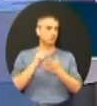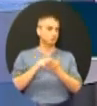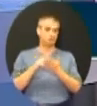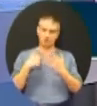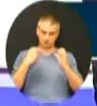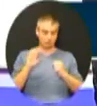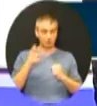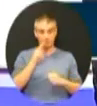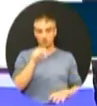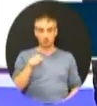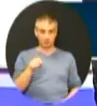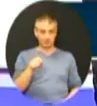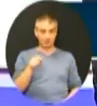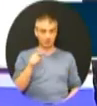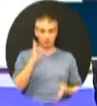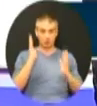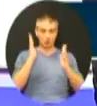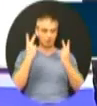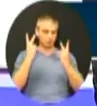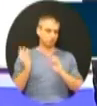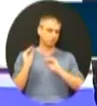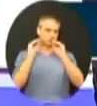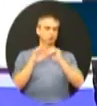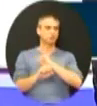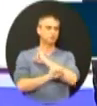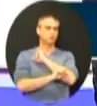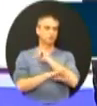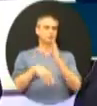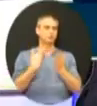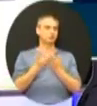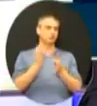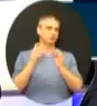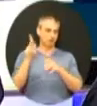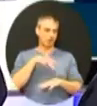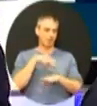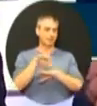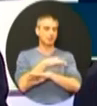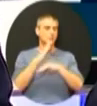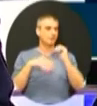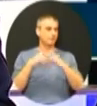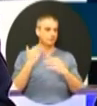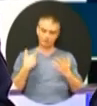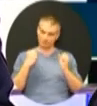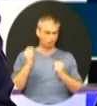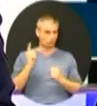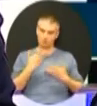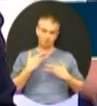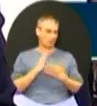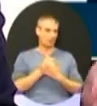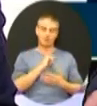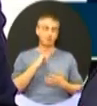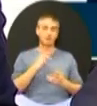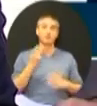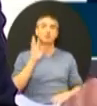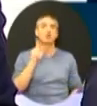אין לי ספק שאם הסוגיה היא כל כך מהותית הוא הולך למשנה לץ משפתי לממשלה הרי על תכנון ובניה לכן אין לי ספק שהוא לא קיבל החה לבד